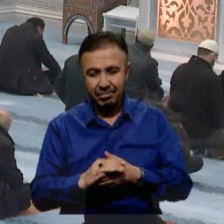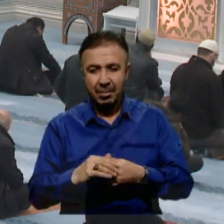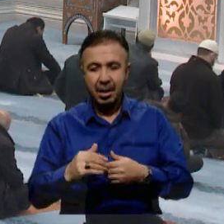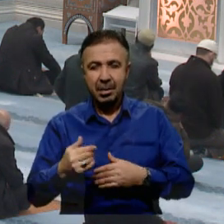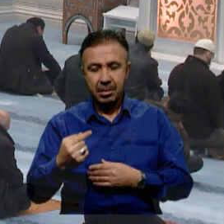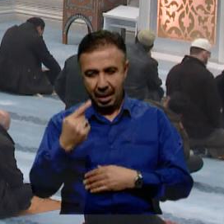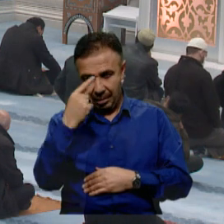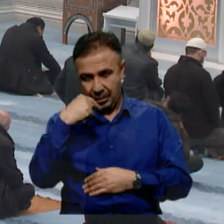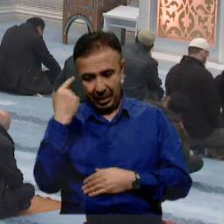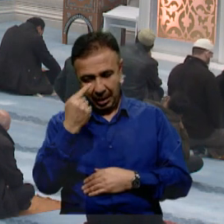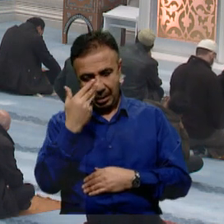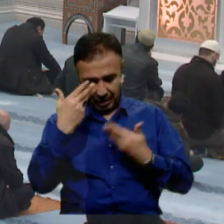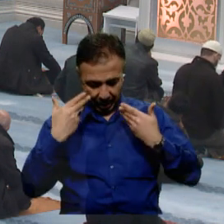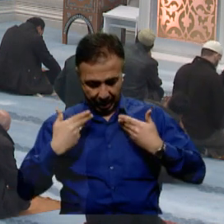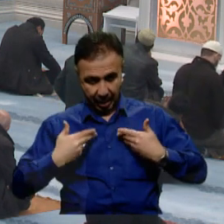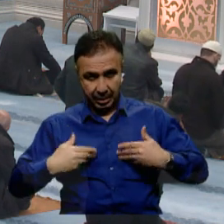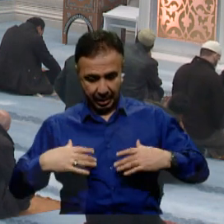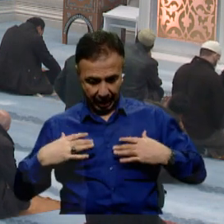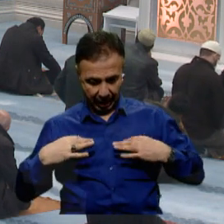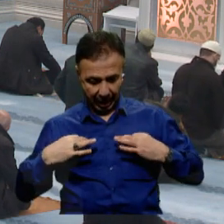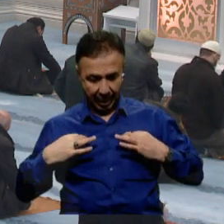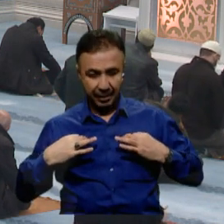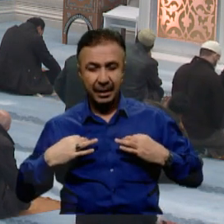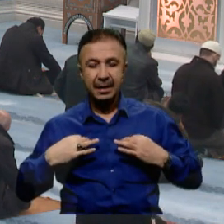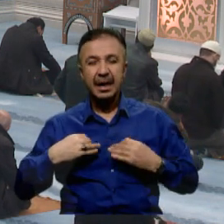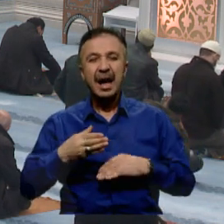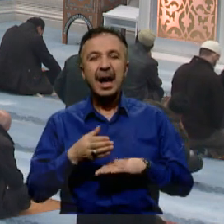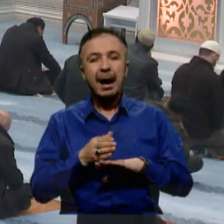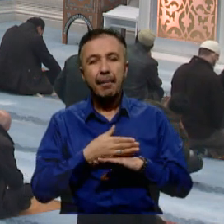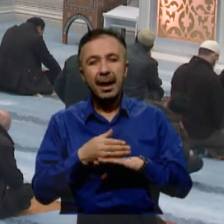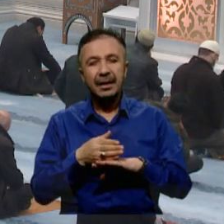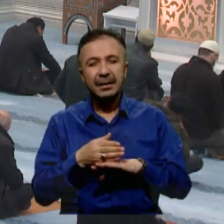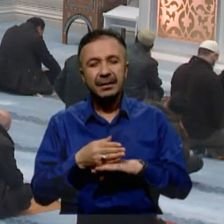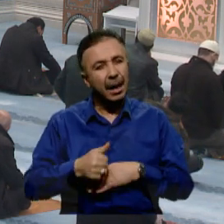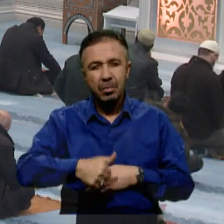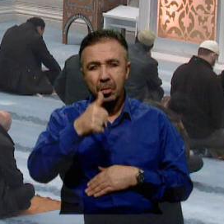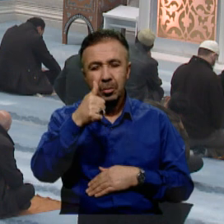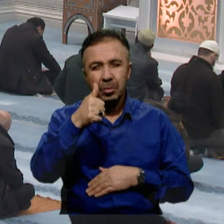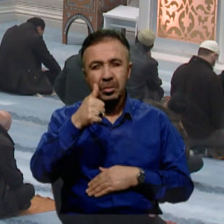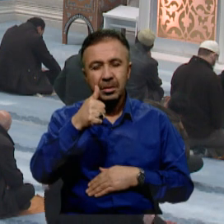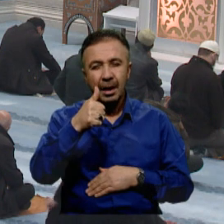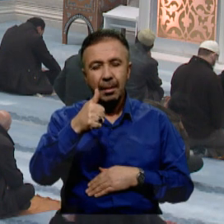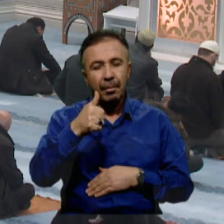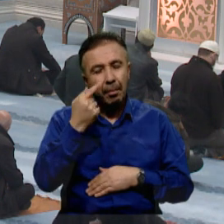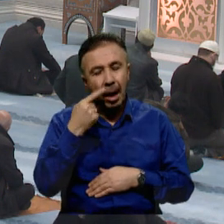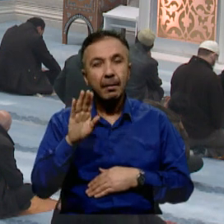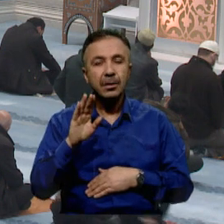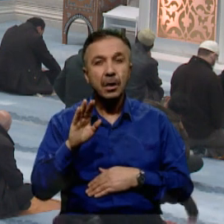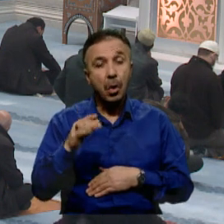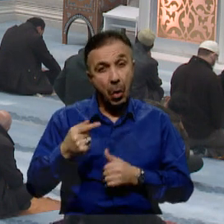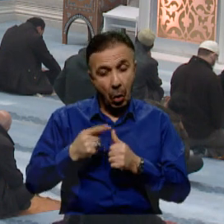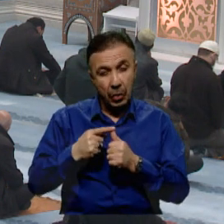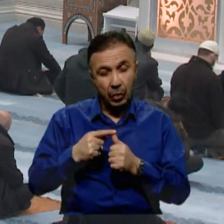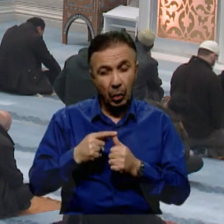şekillerinize, elbisenize, malınıza, mülkünüze, makamınıza bakmaz. Önce o ibadeti yaparken